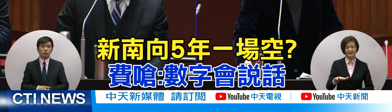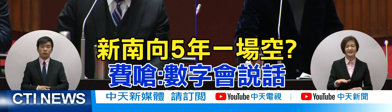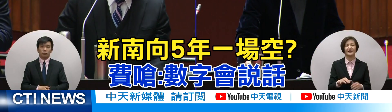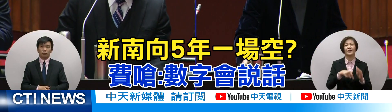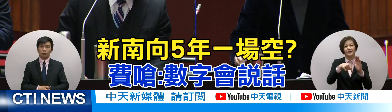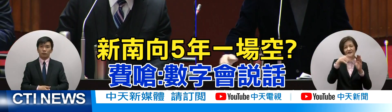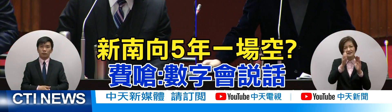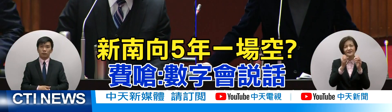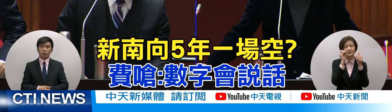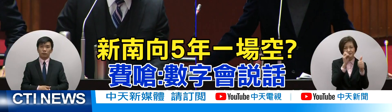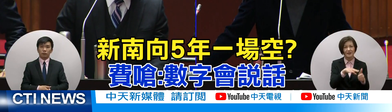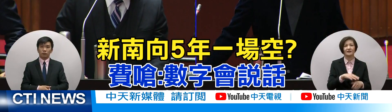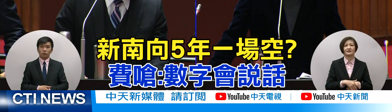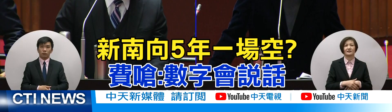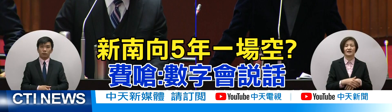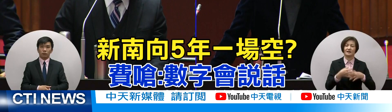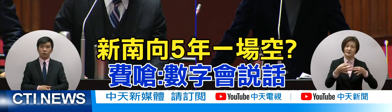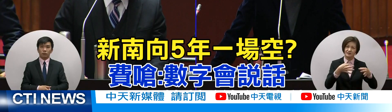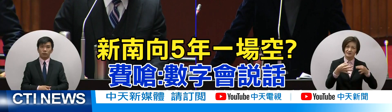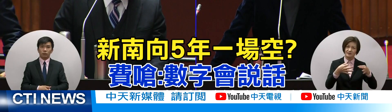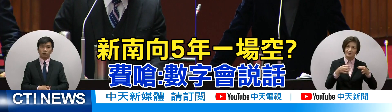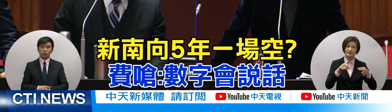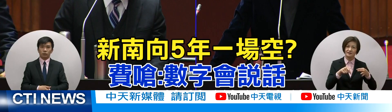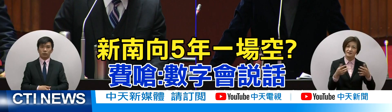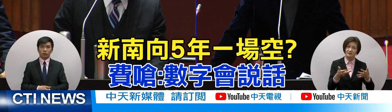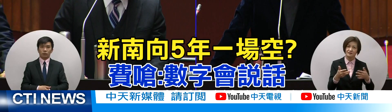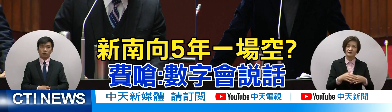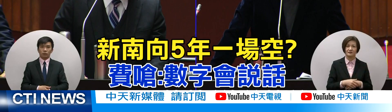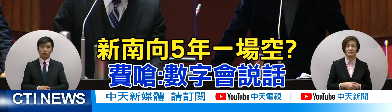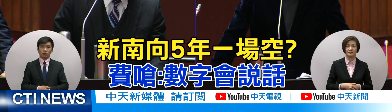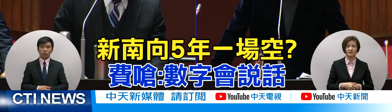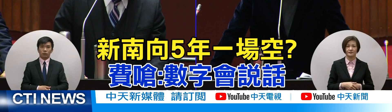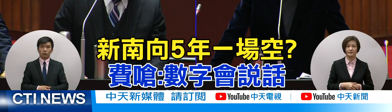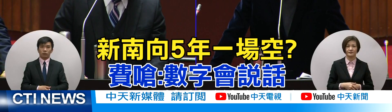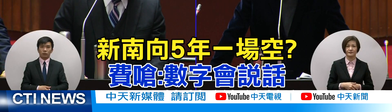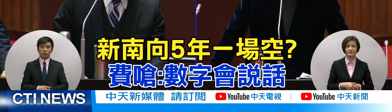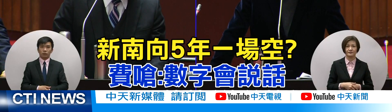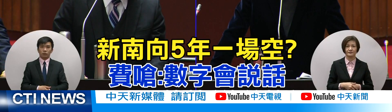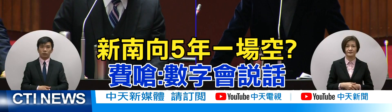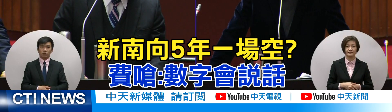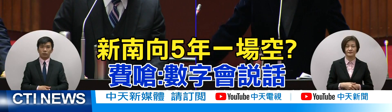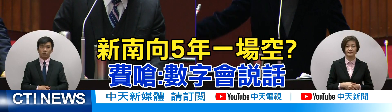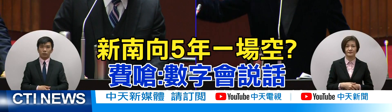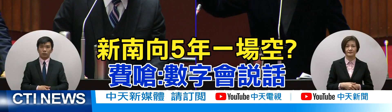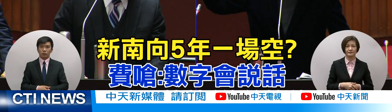长，做生意啊，尤其是我们集中在，